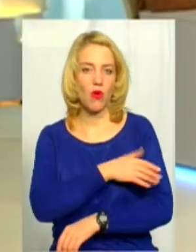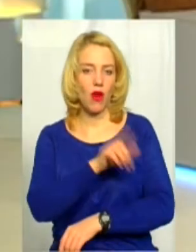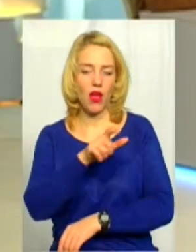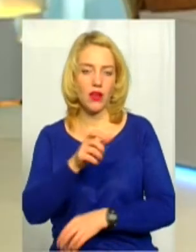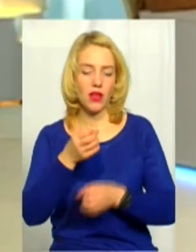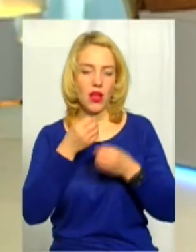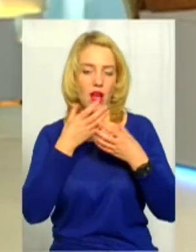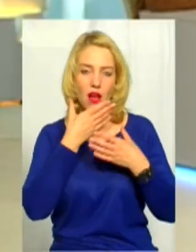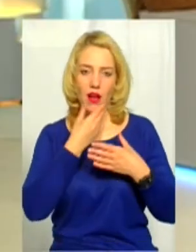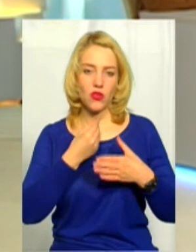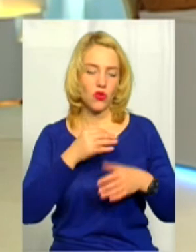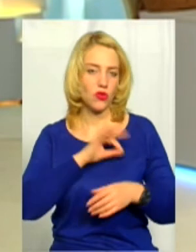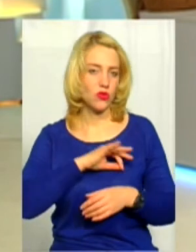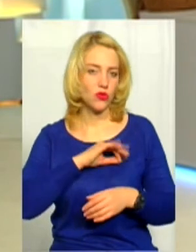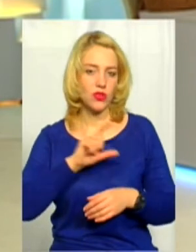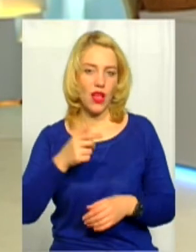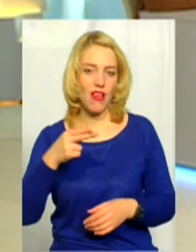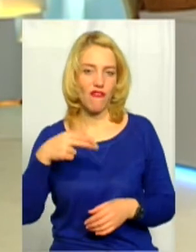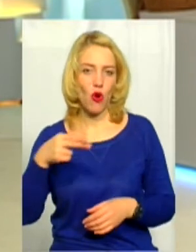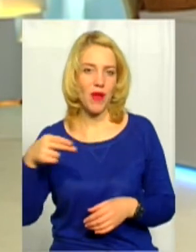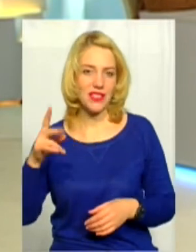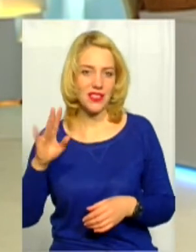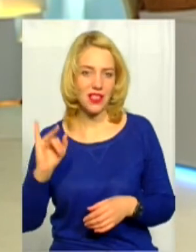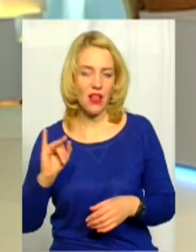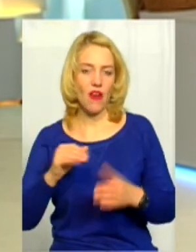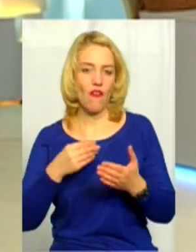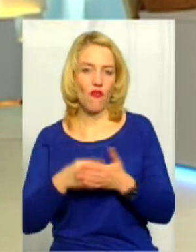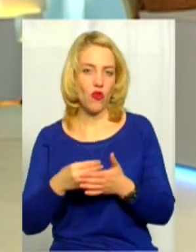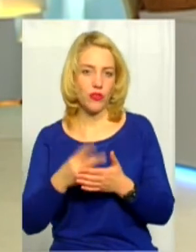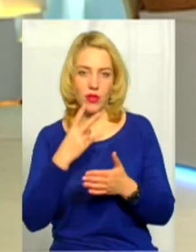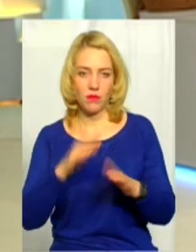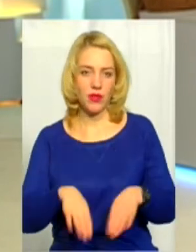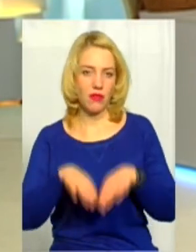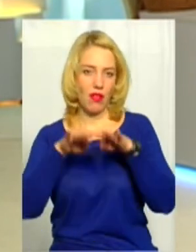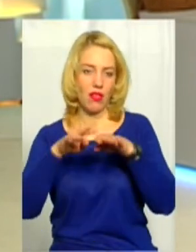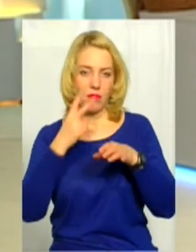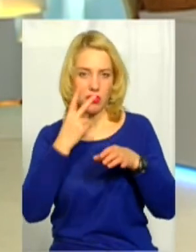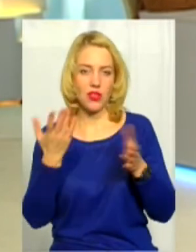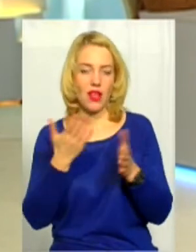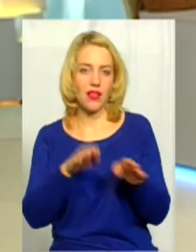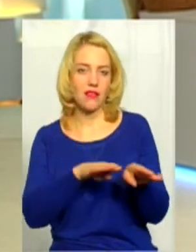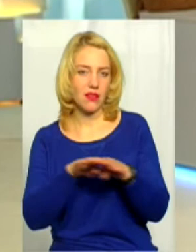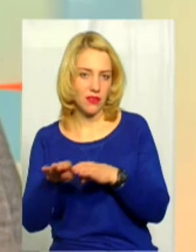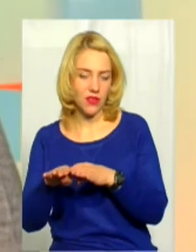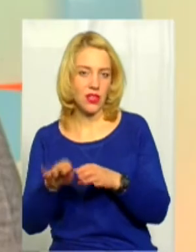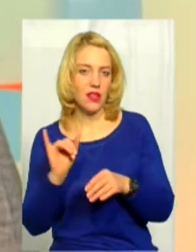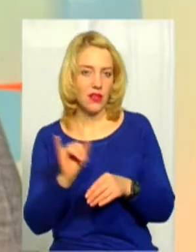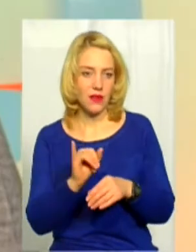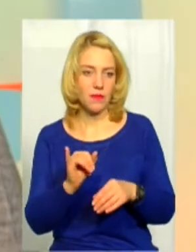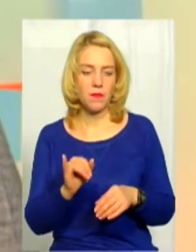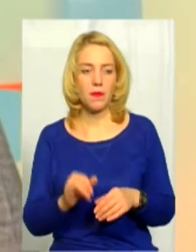користуються європейськими фондами і поставили свою економіку за останні 15 років, бачите, на який рівень. Власне, є ще інша